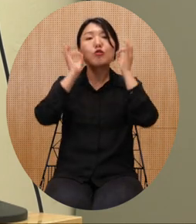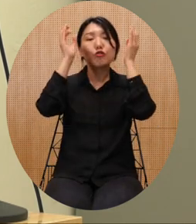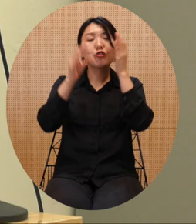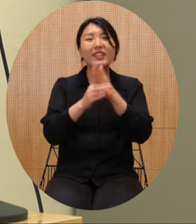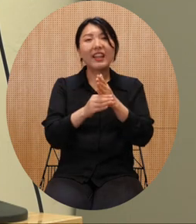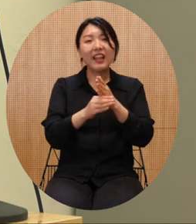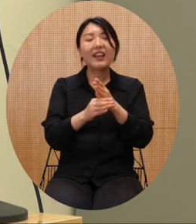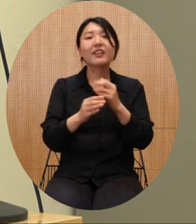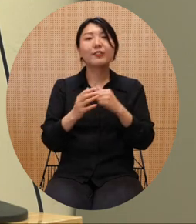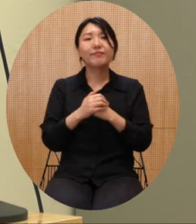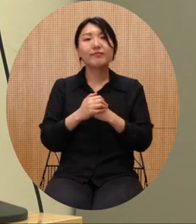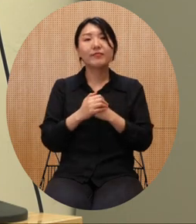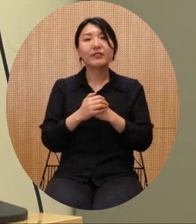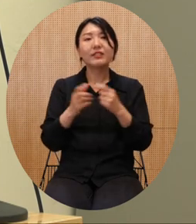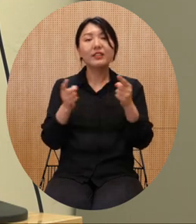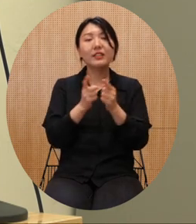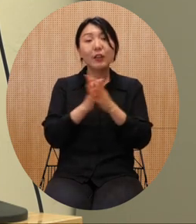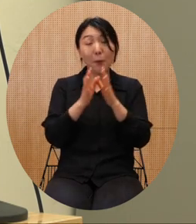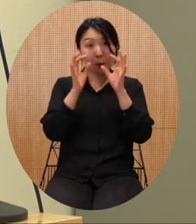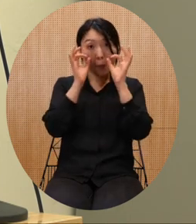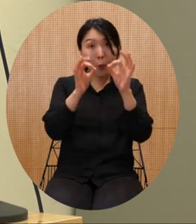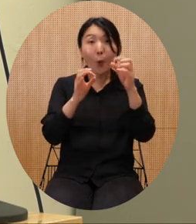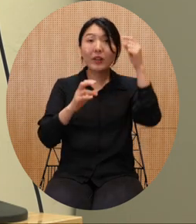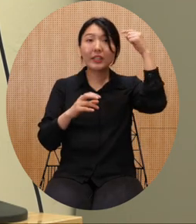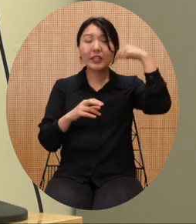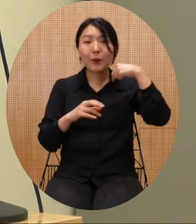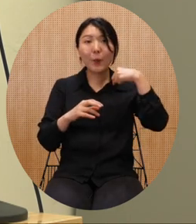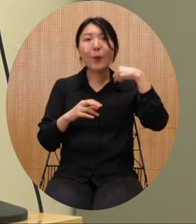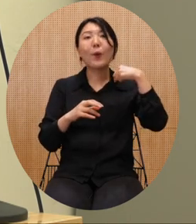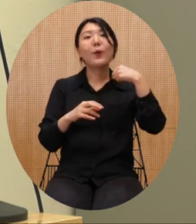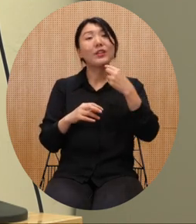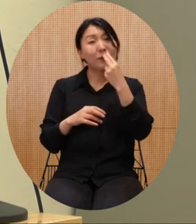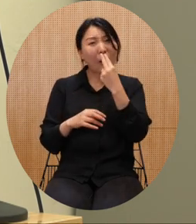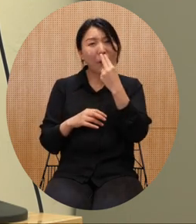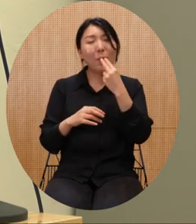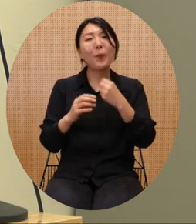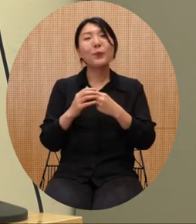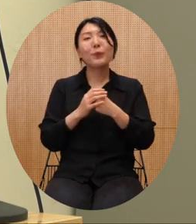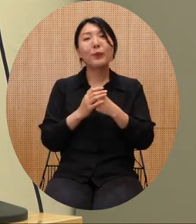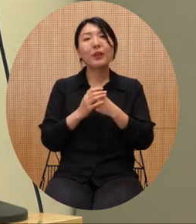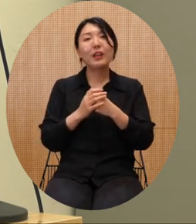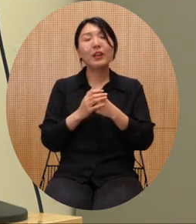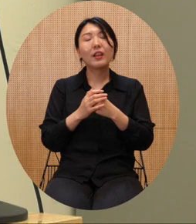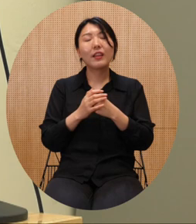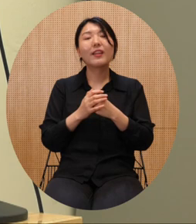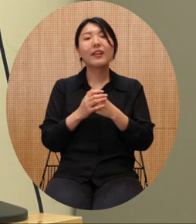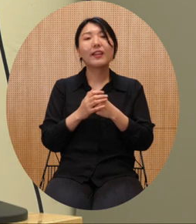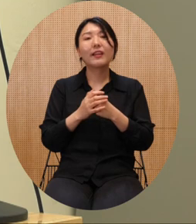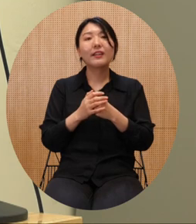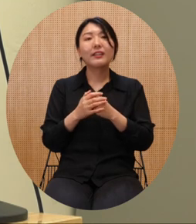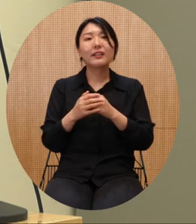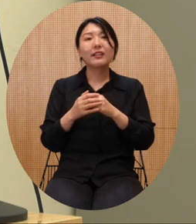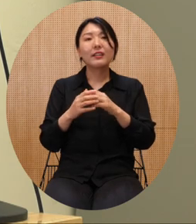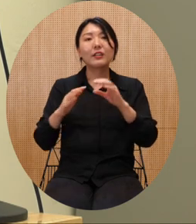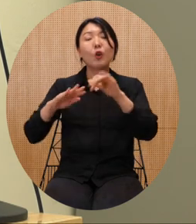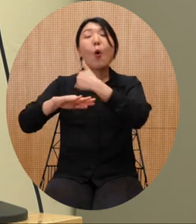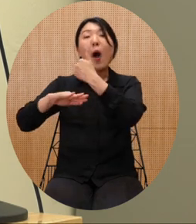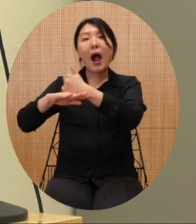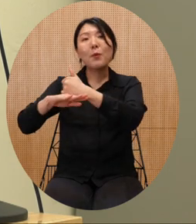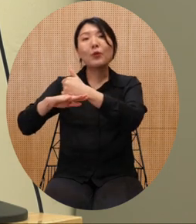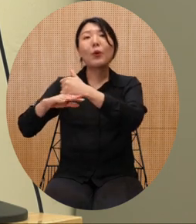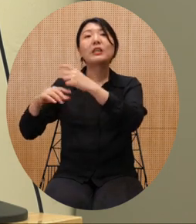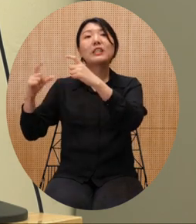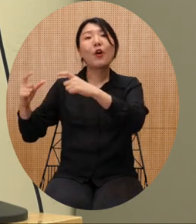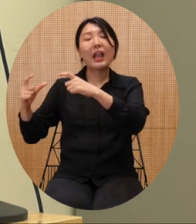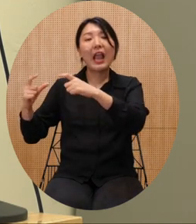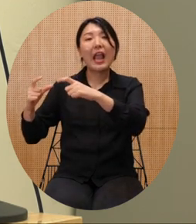백문이 불여일견이다. 가서 보고 느끼고 냄새 맡고 그 사실은 여기 정원분동에 제가